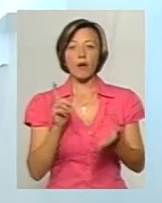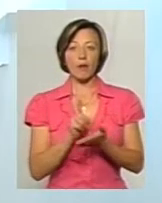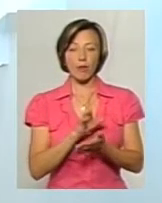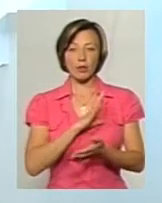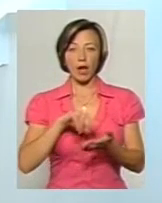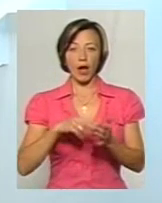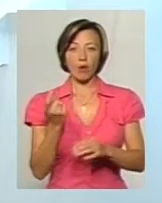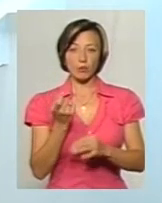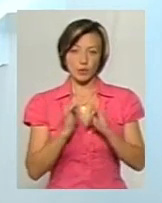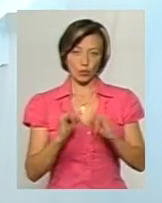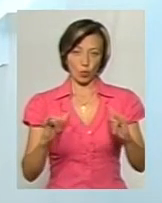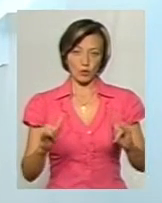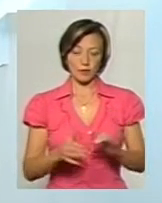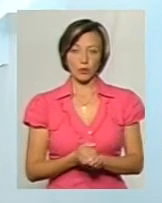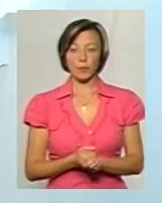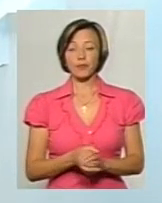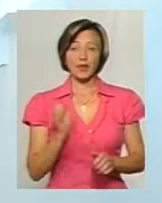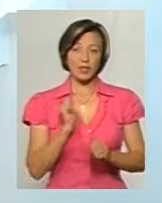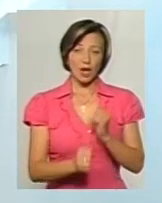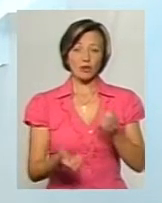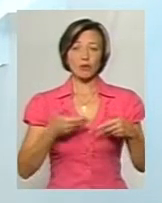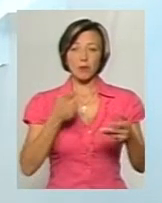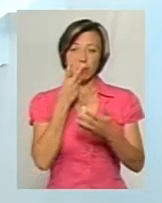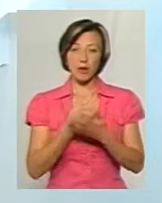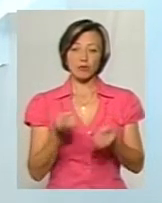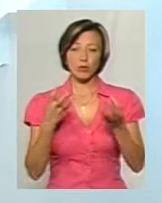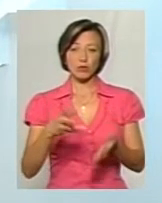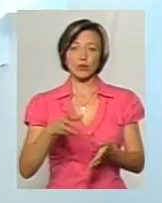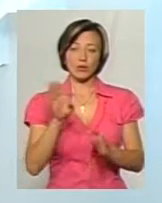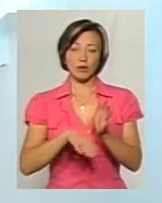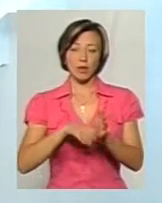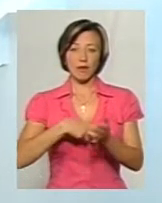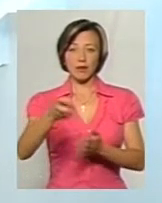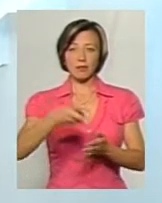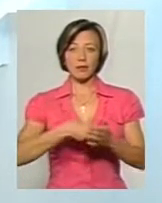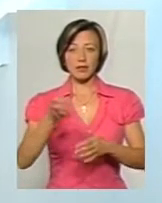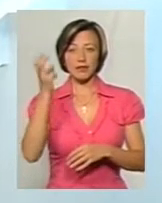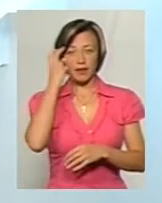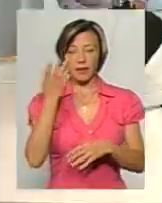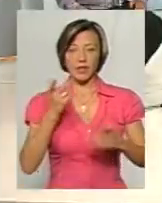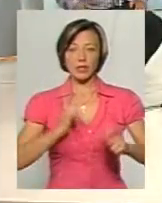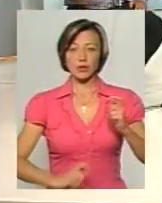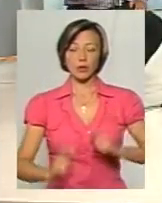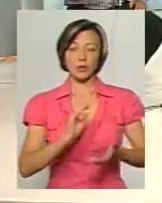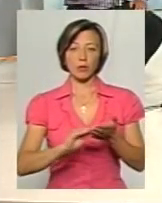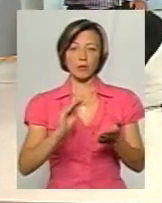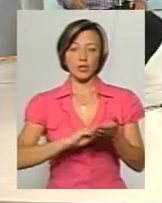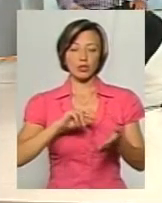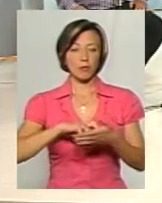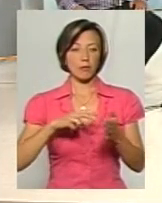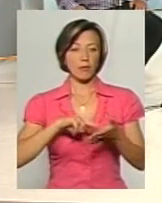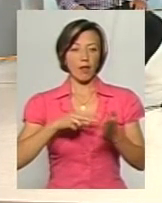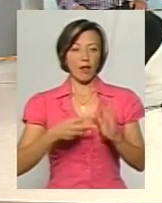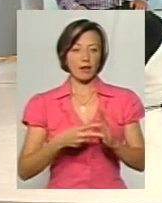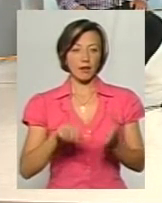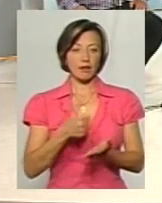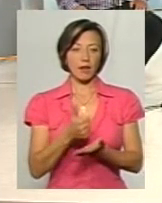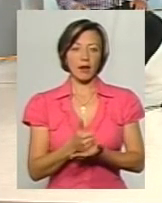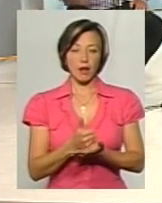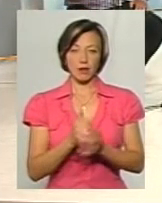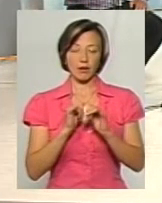який має бути розвиток. А часто густо ми бачимо просто відписки, коли там в Києві якийсь інститут пише план, генеральний план